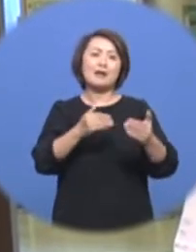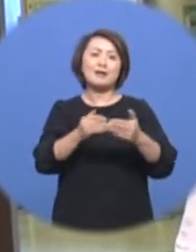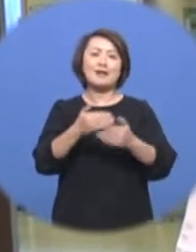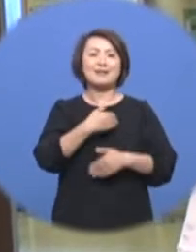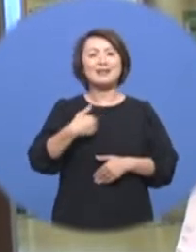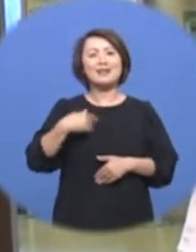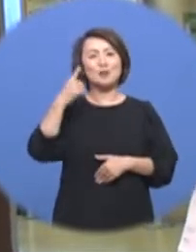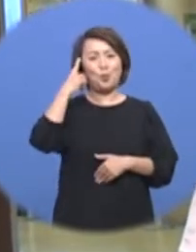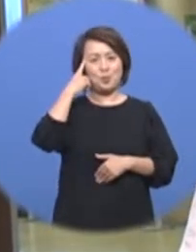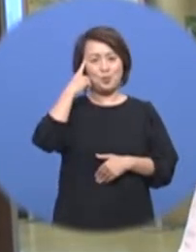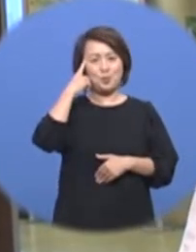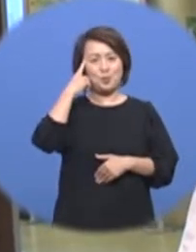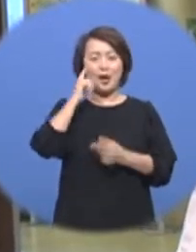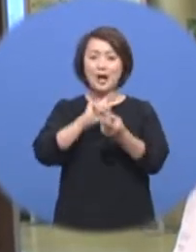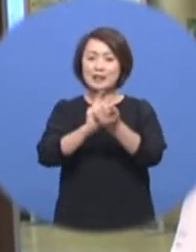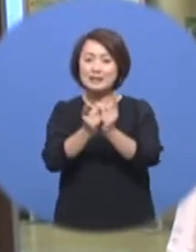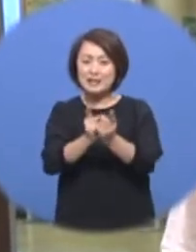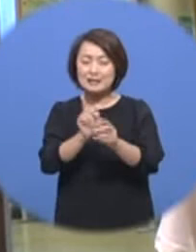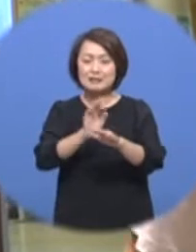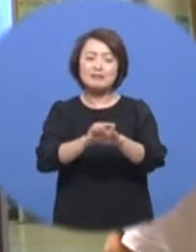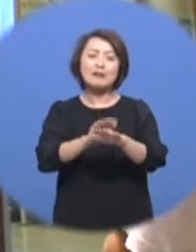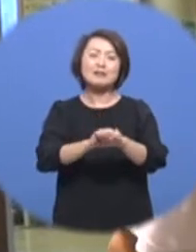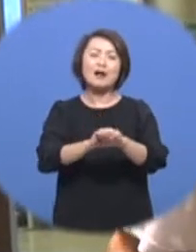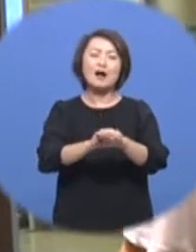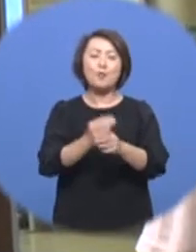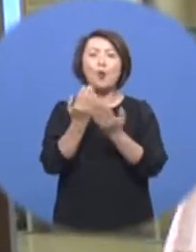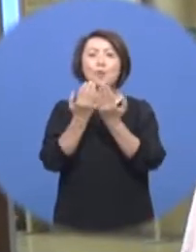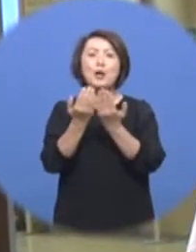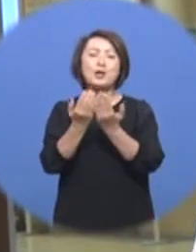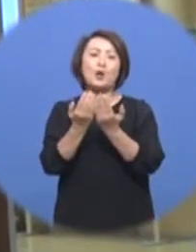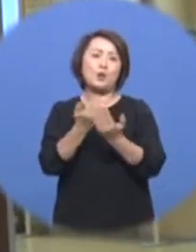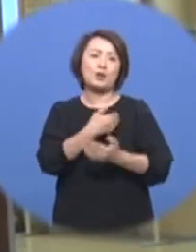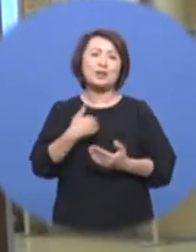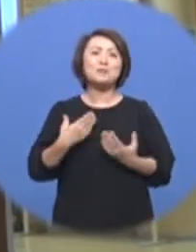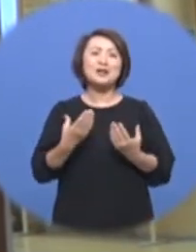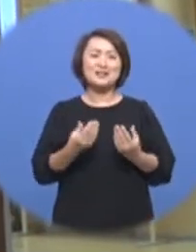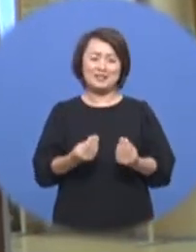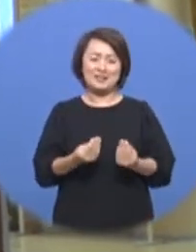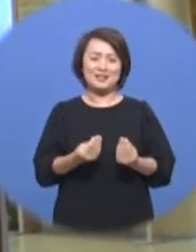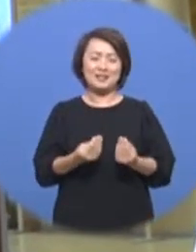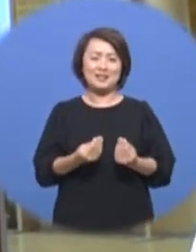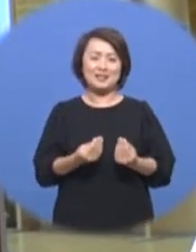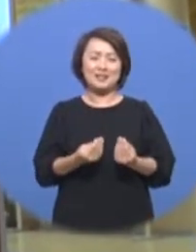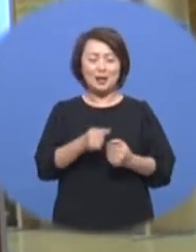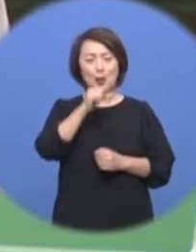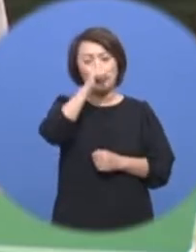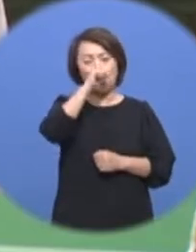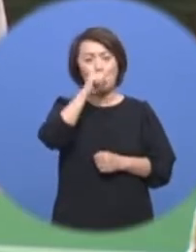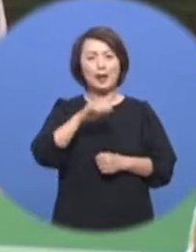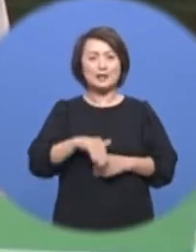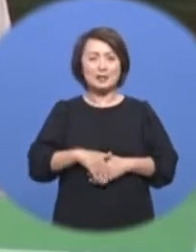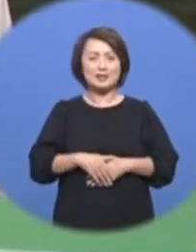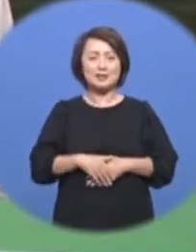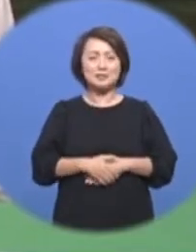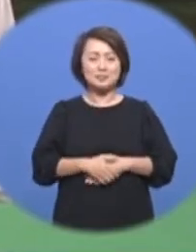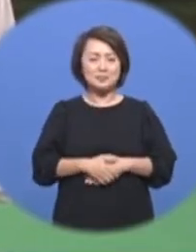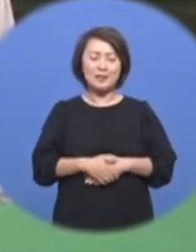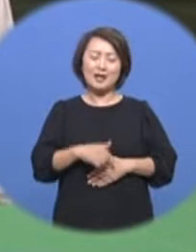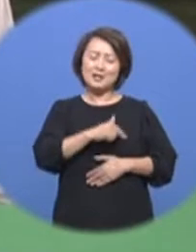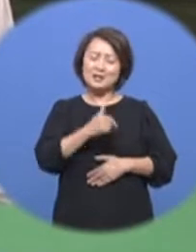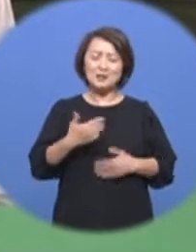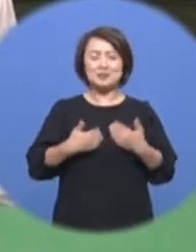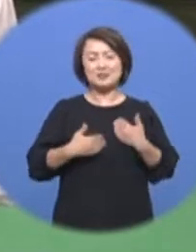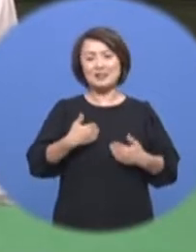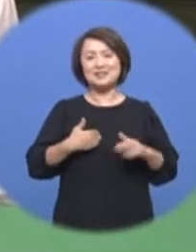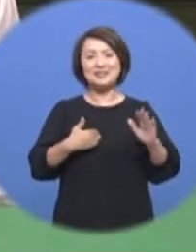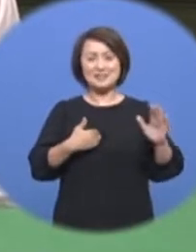たなっていうので、まあ、接し方とかそういうのもすごく勉強になったし、今回はそれがすごくいいなと思いました。 すごく楽しかった